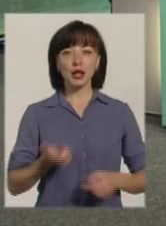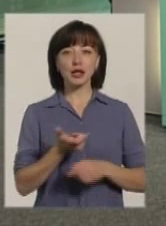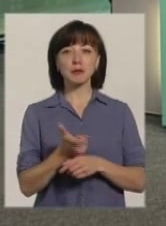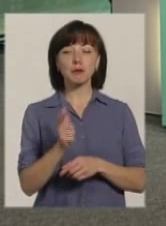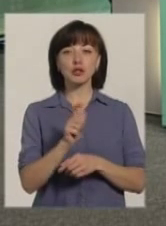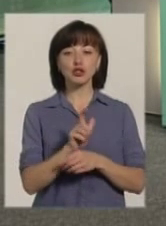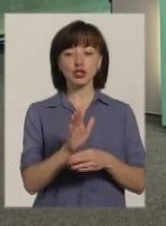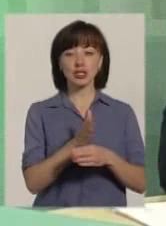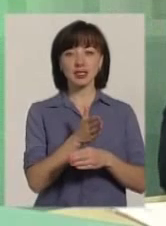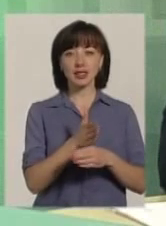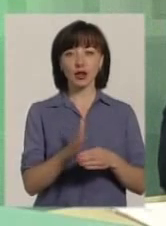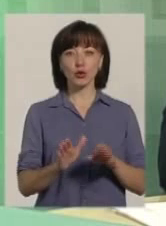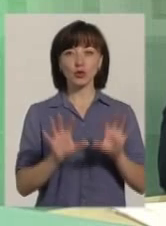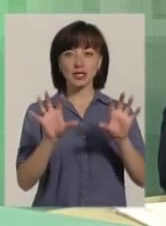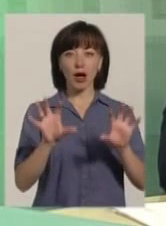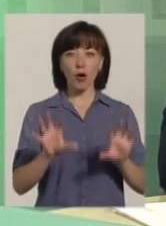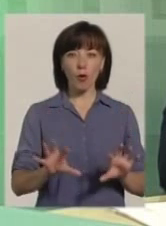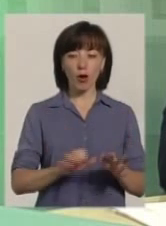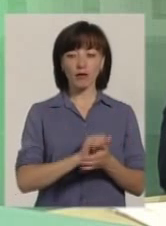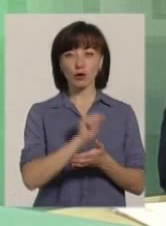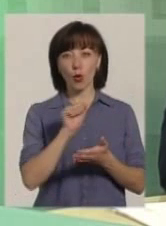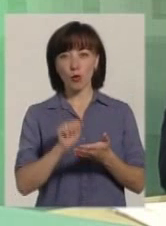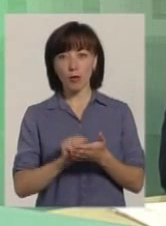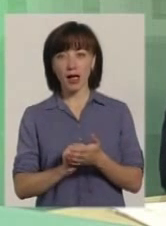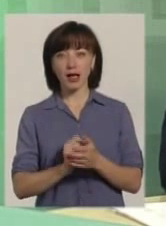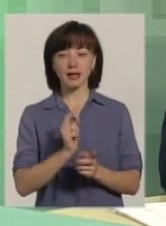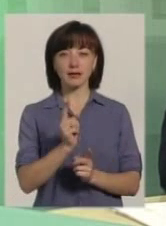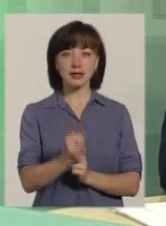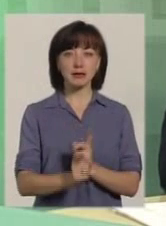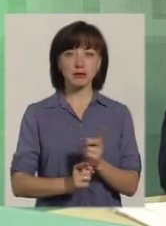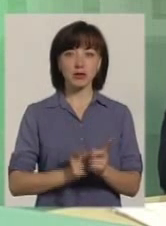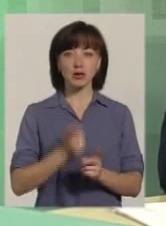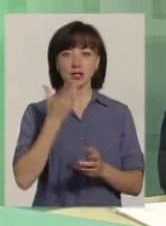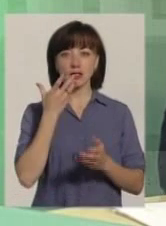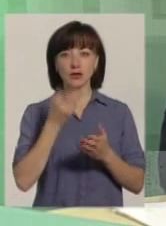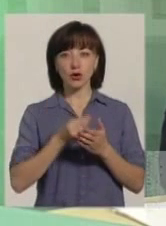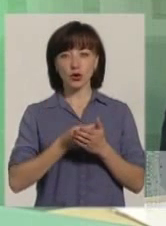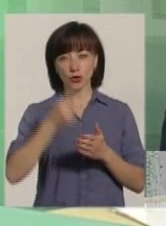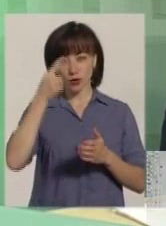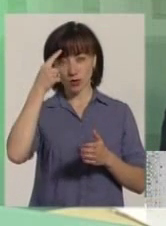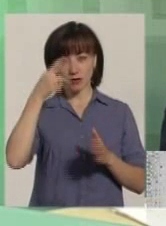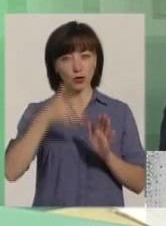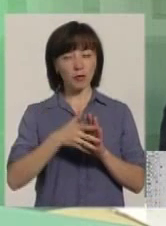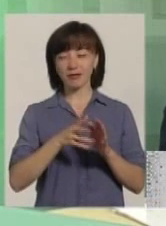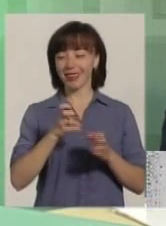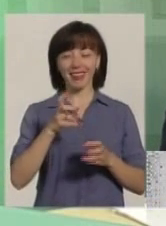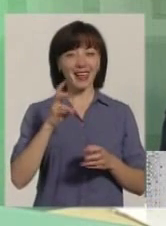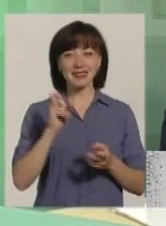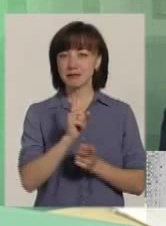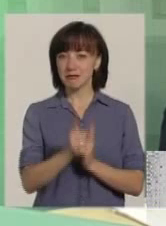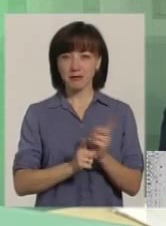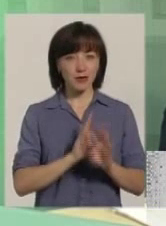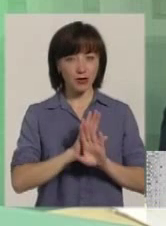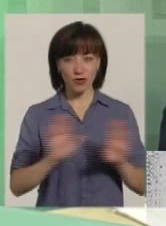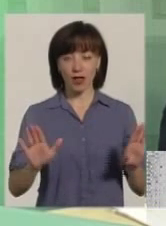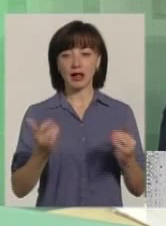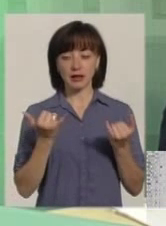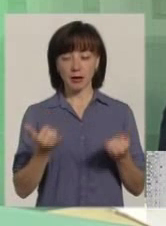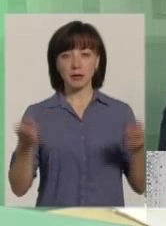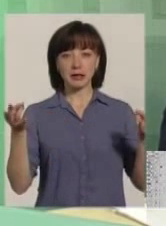нормативних актів, законів, і не змінювала свою ні свідомість, люди не змінювали. Нам прийшов